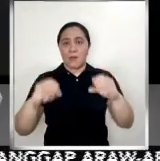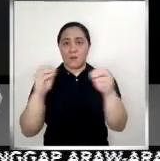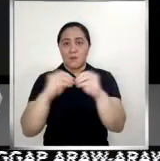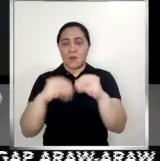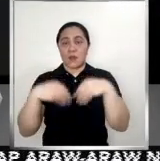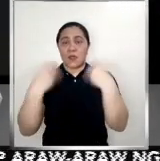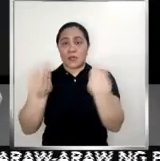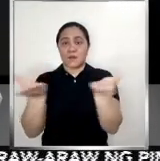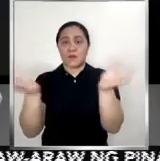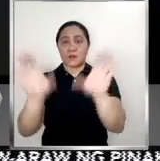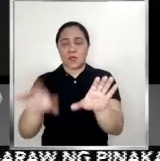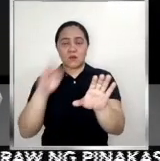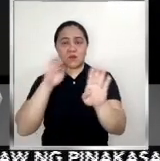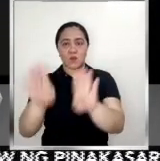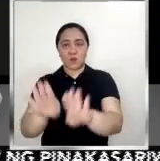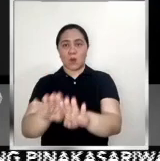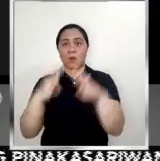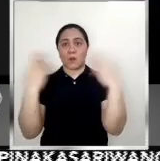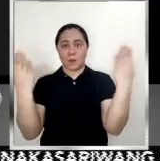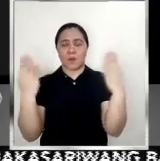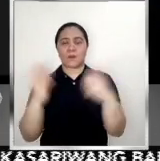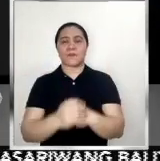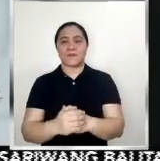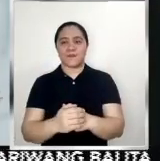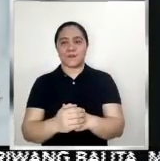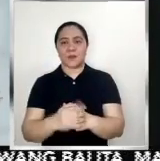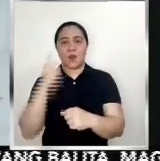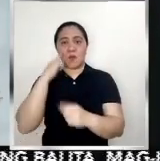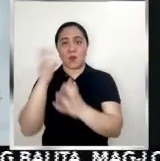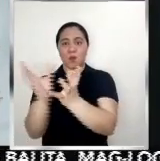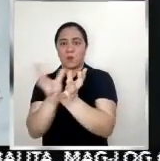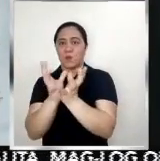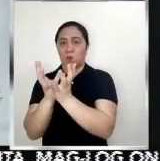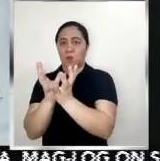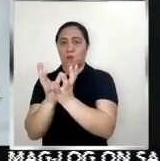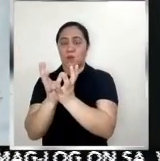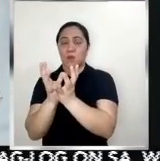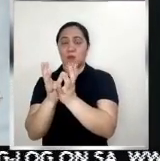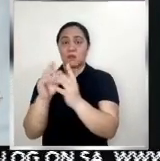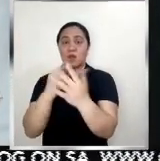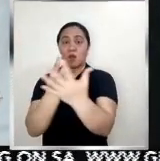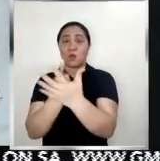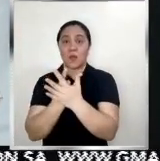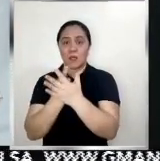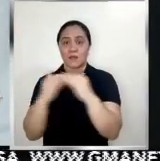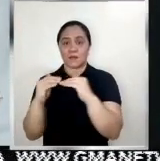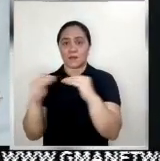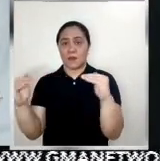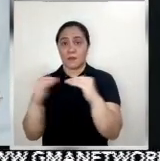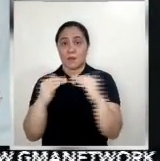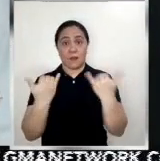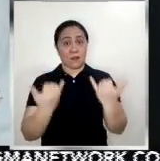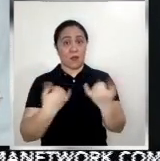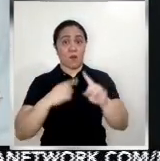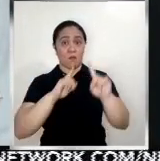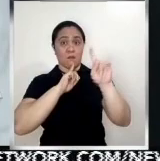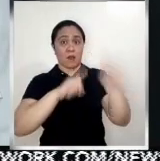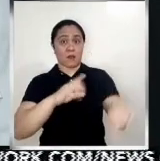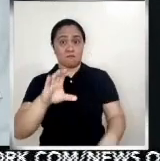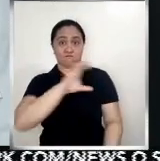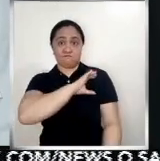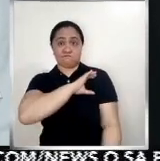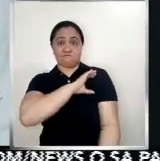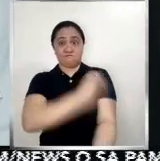per community quarantine level. Hindi ko rin masagot kung confident na ba tayo na ang